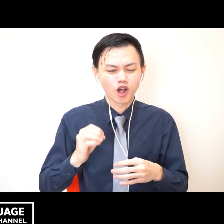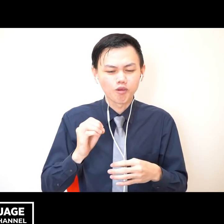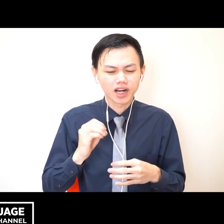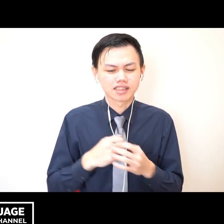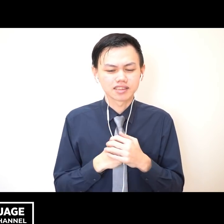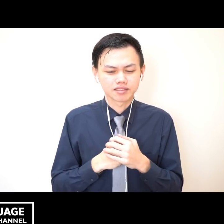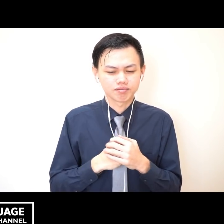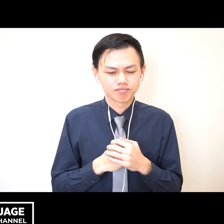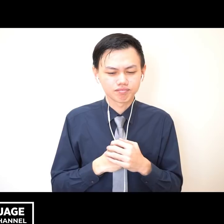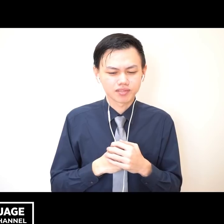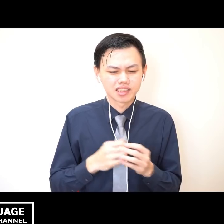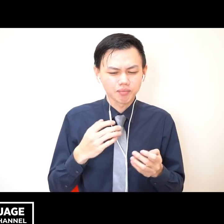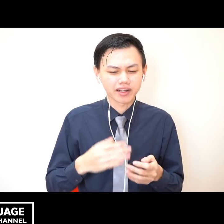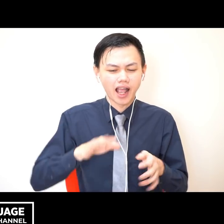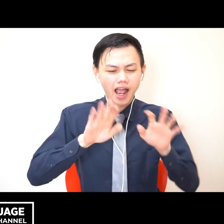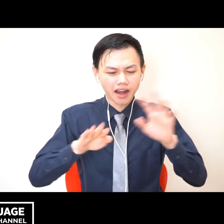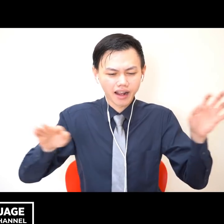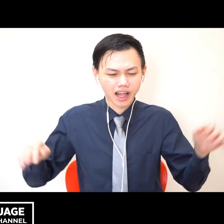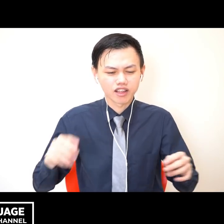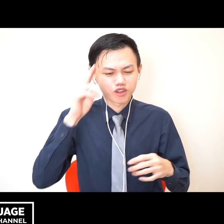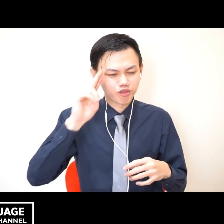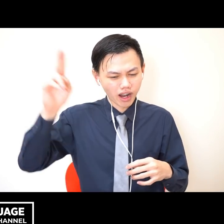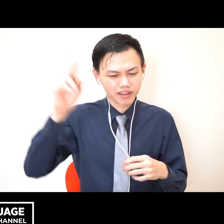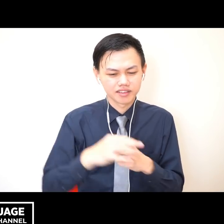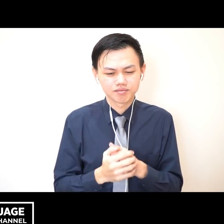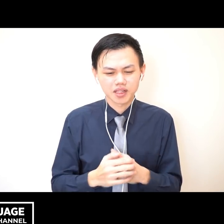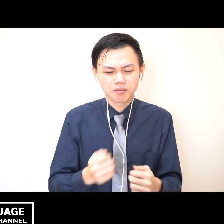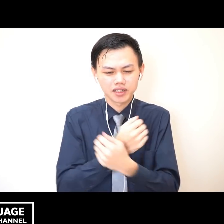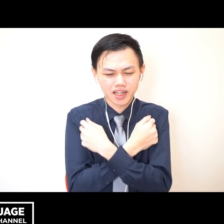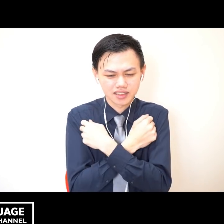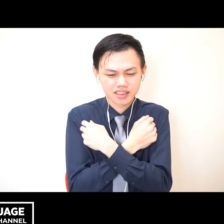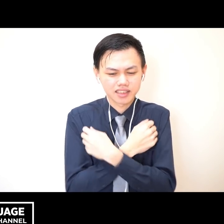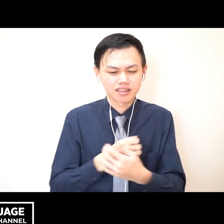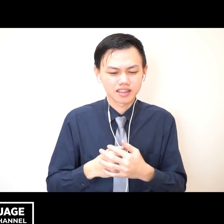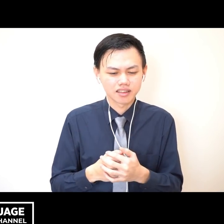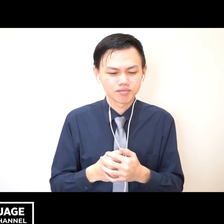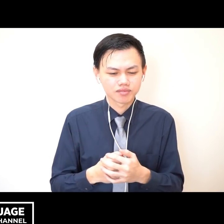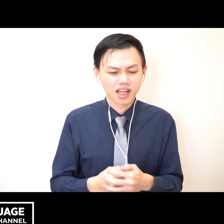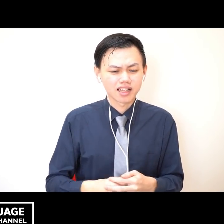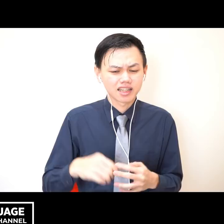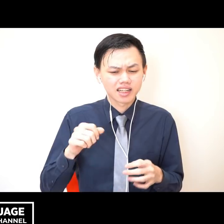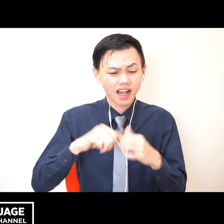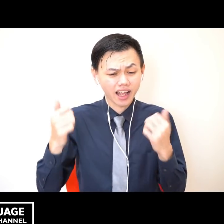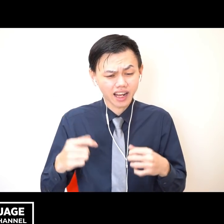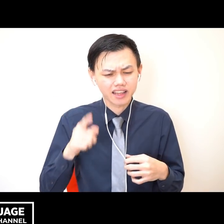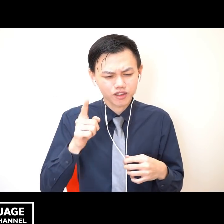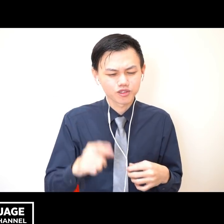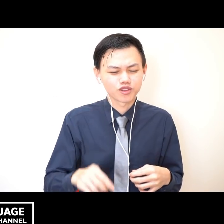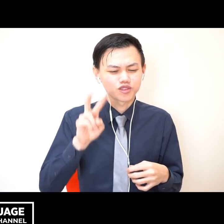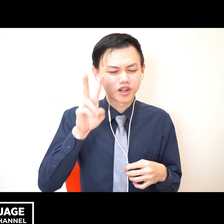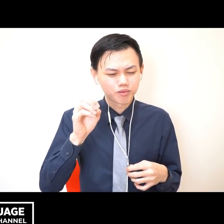Matius 20 ayat 25 sampai 28, ada sebuah kejadian di mana para